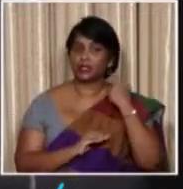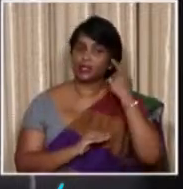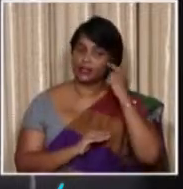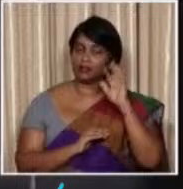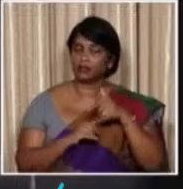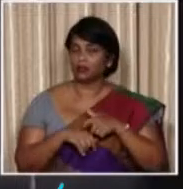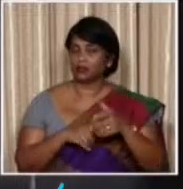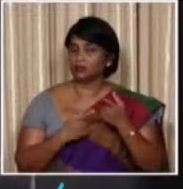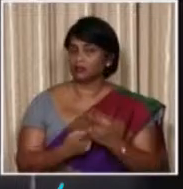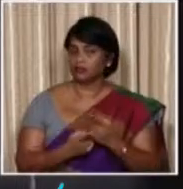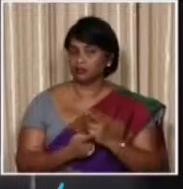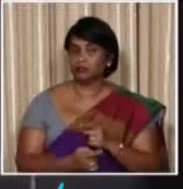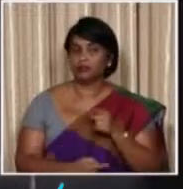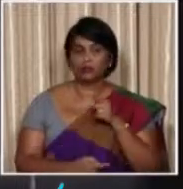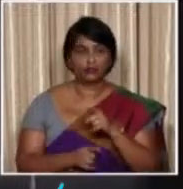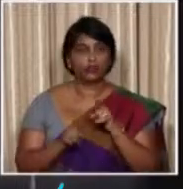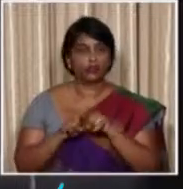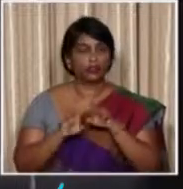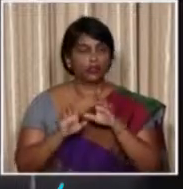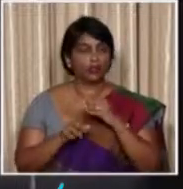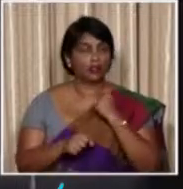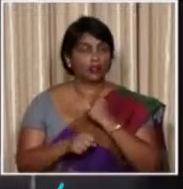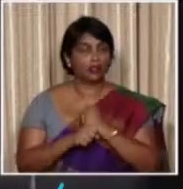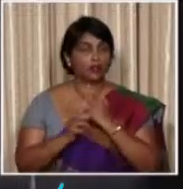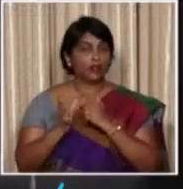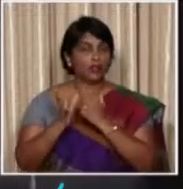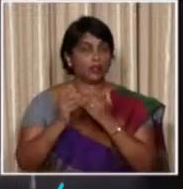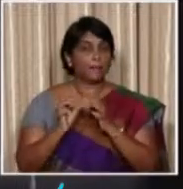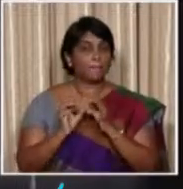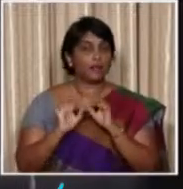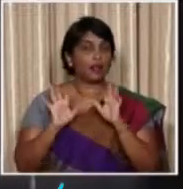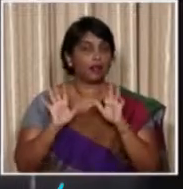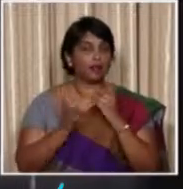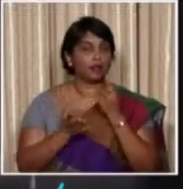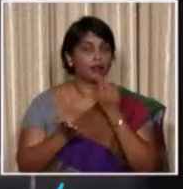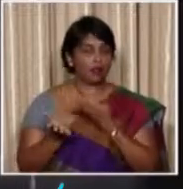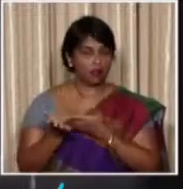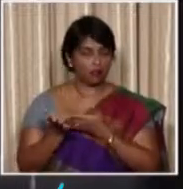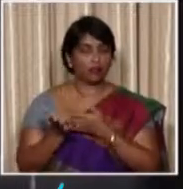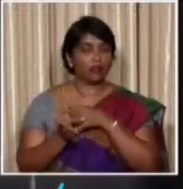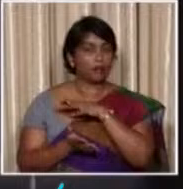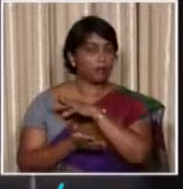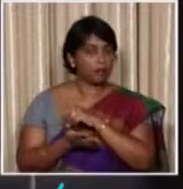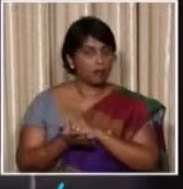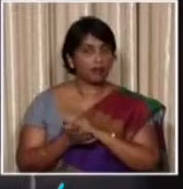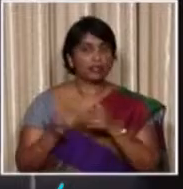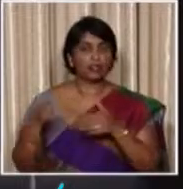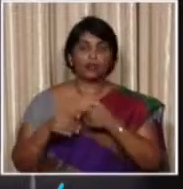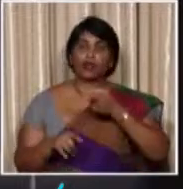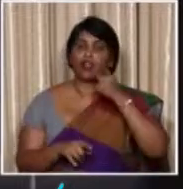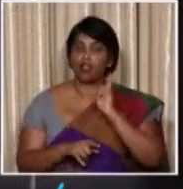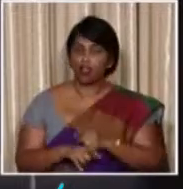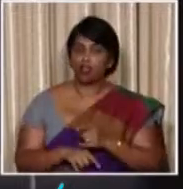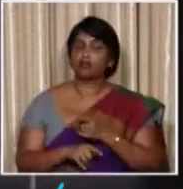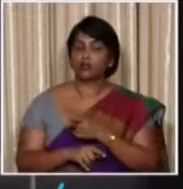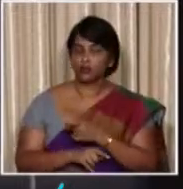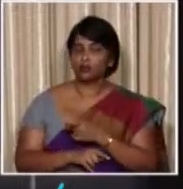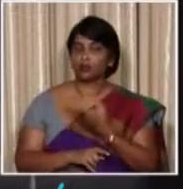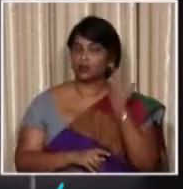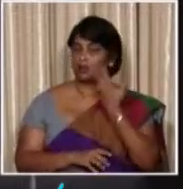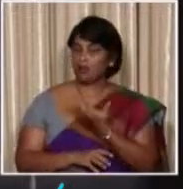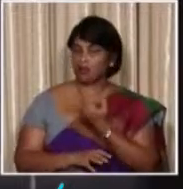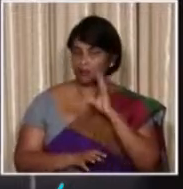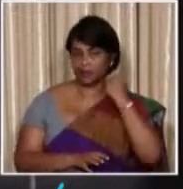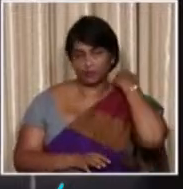me awashyathaye. Namuth wanajeevi ginume me wenakota billion 9k tiyenawa. Ewa pawichchi karannat cabinet anumathiya api e welawae. Aragena